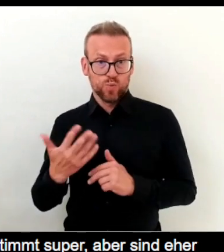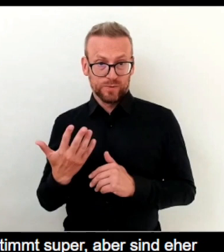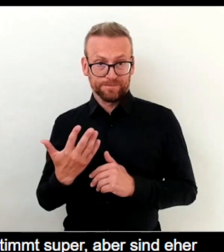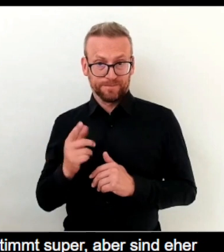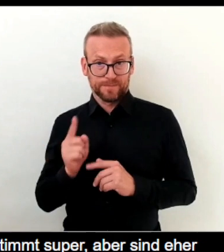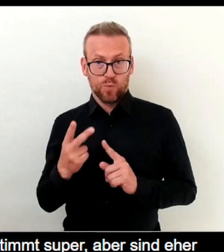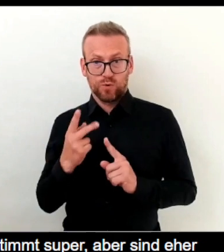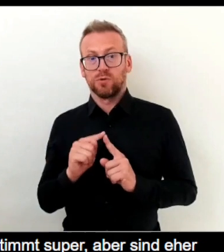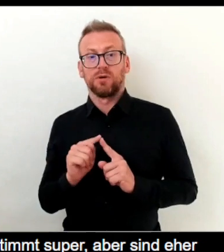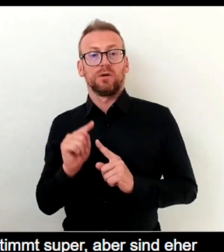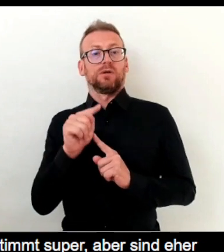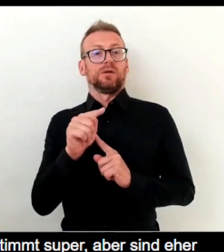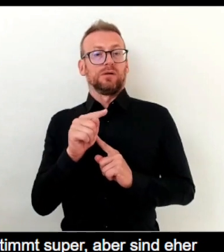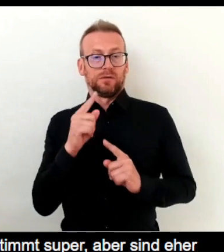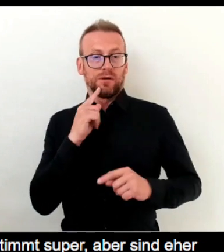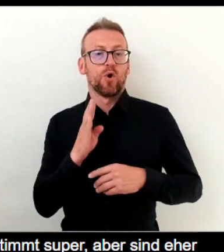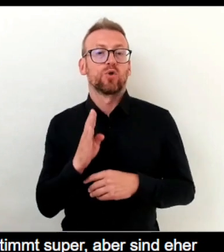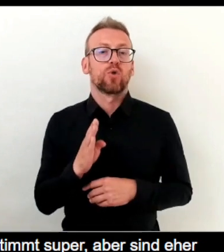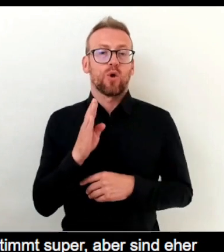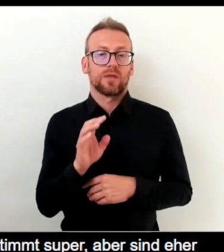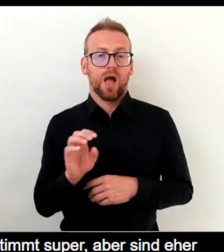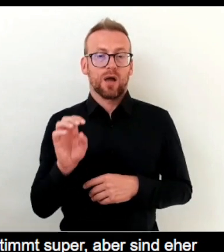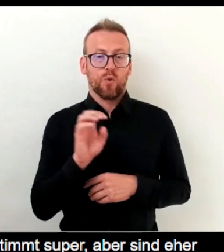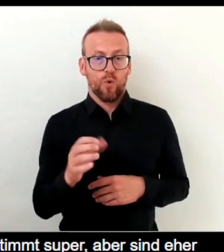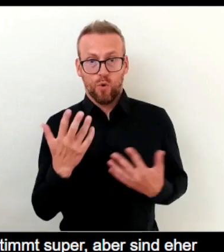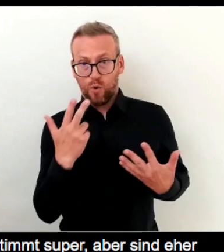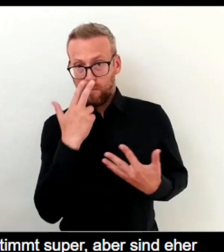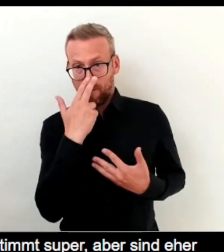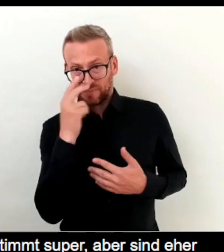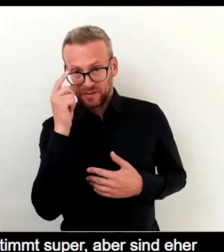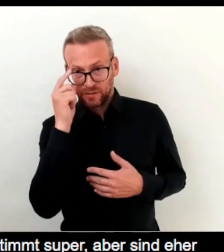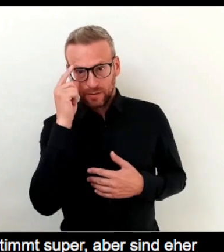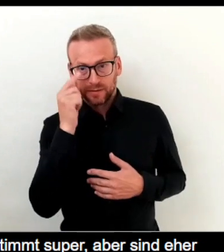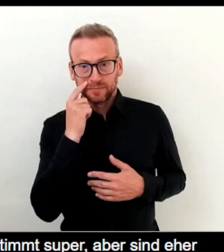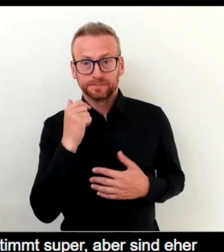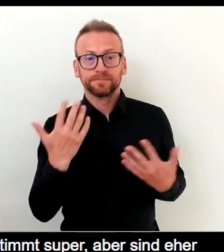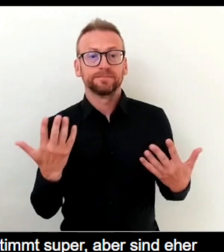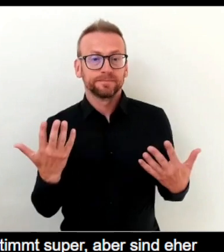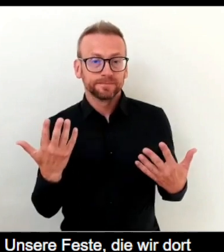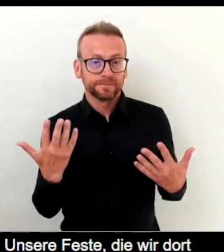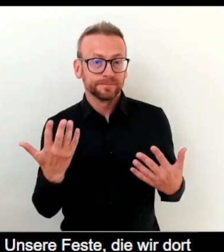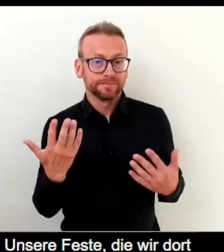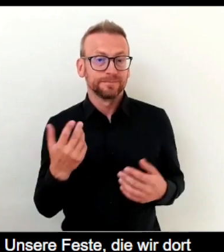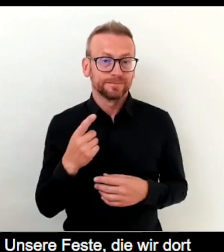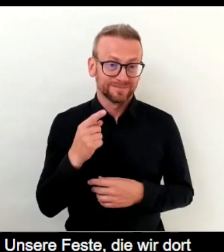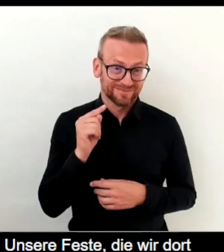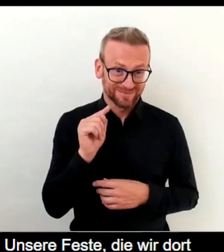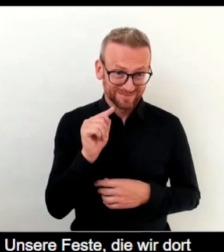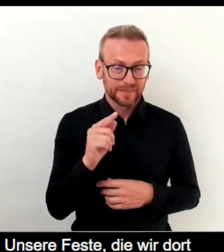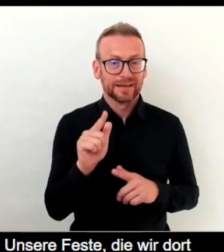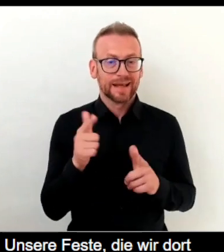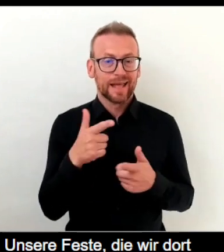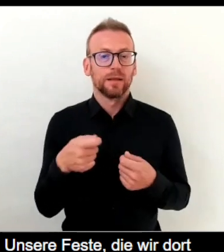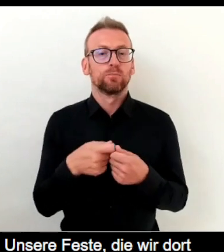bewusst strategisch dort Netzwerke und Kontakte geknüpft. Wissensbesuche Rumänien, Bulgarien, natürlich mit den Freunden aus Österreich, Kroatien,